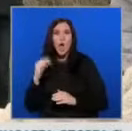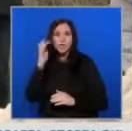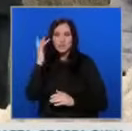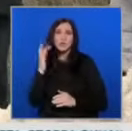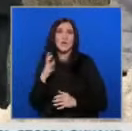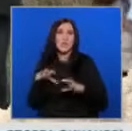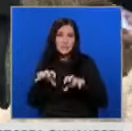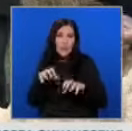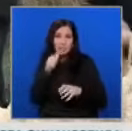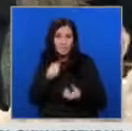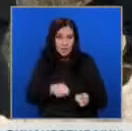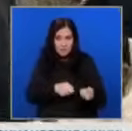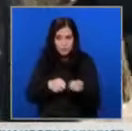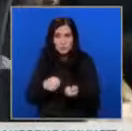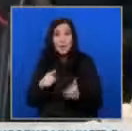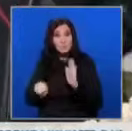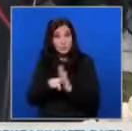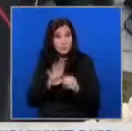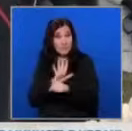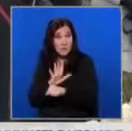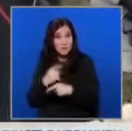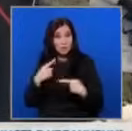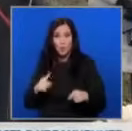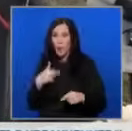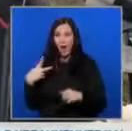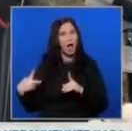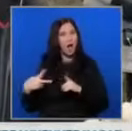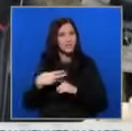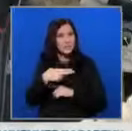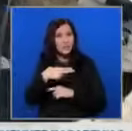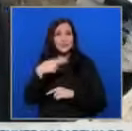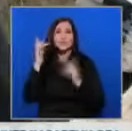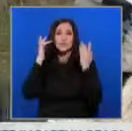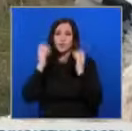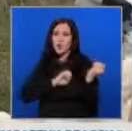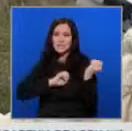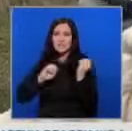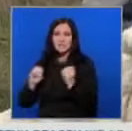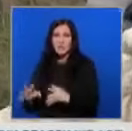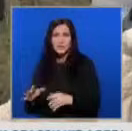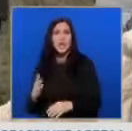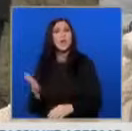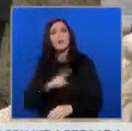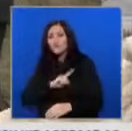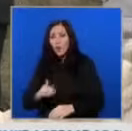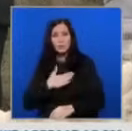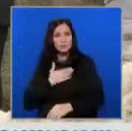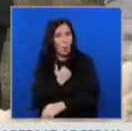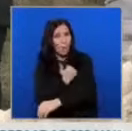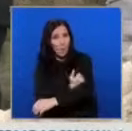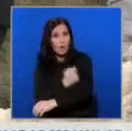на минус 15 градуса. Другото, което е, кастрират се животни и се изхвърлят още под опойка с кървящи